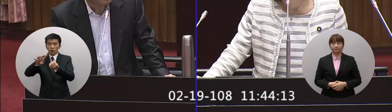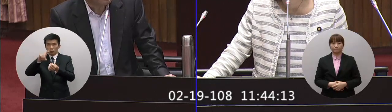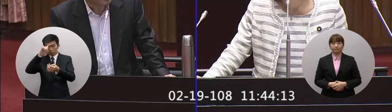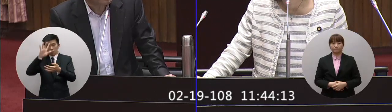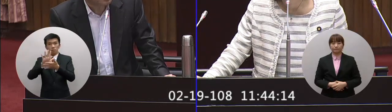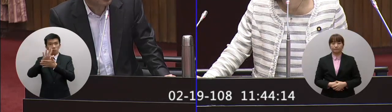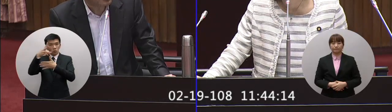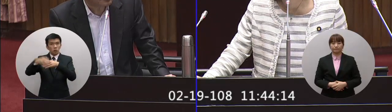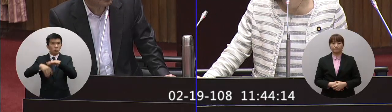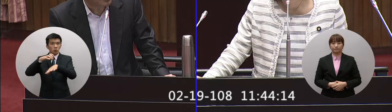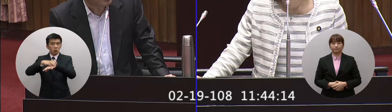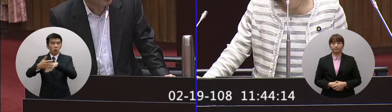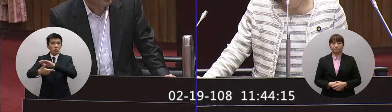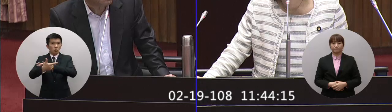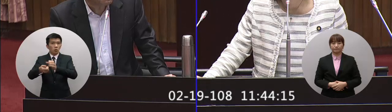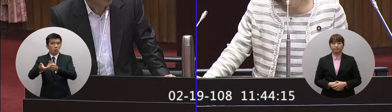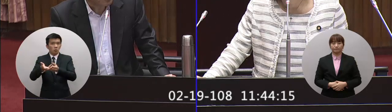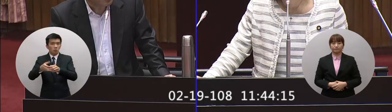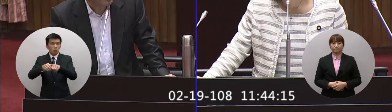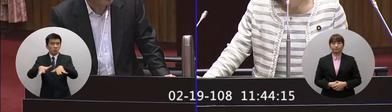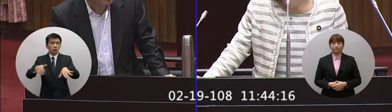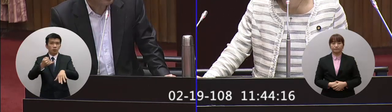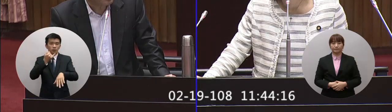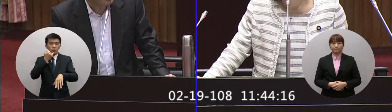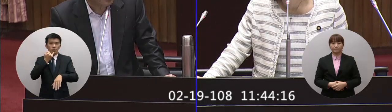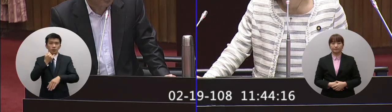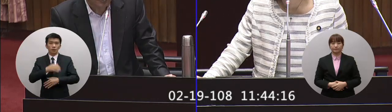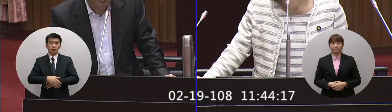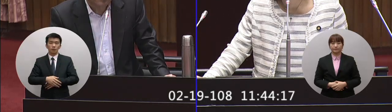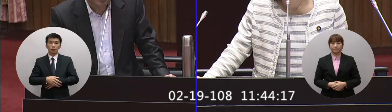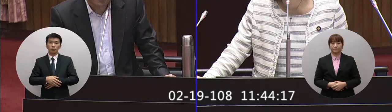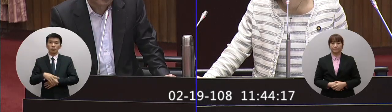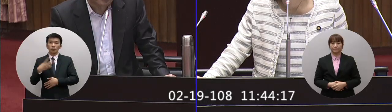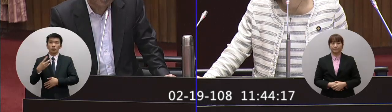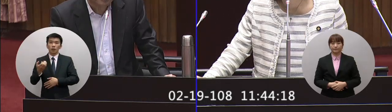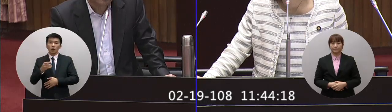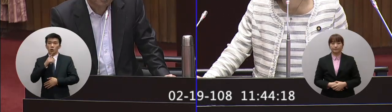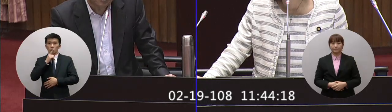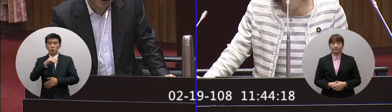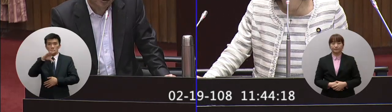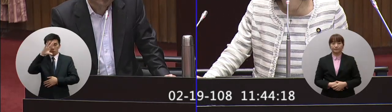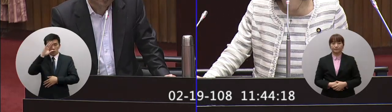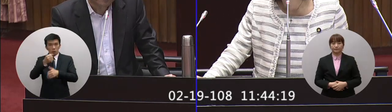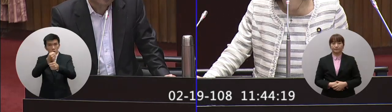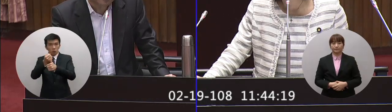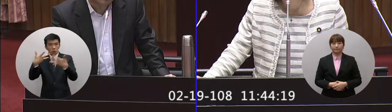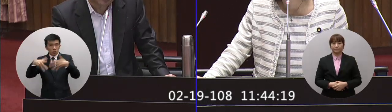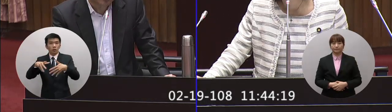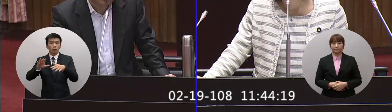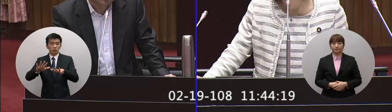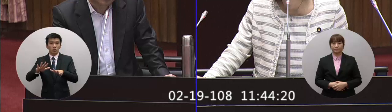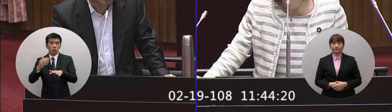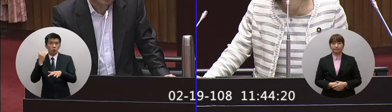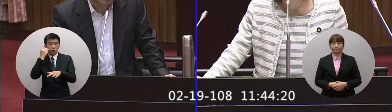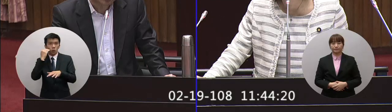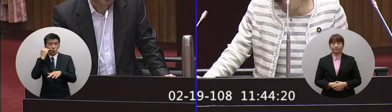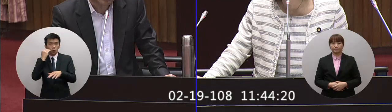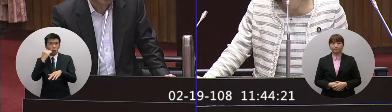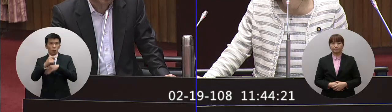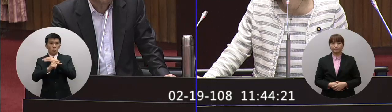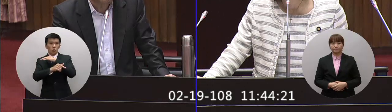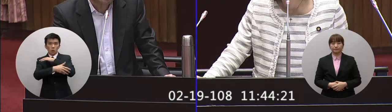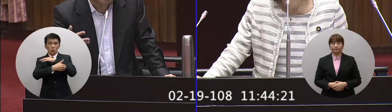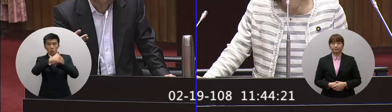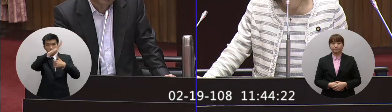果。那至于就是说是刚才讲说有一些感控问题没有，现在这些都是列入外包人要列入我们相关的